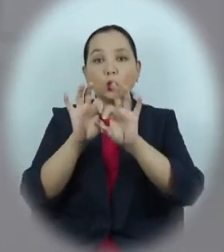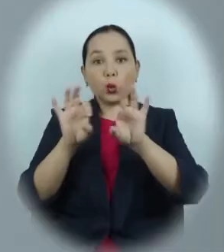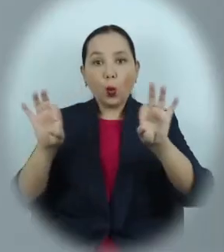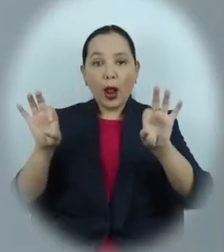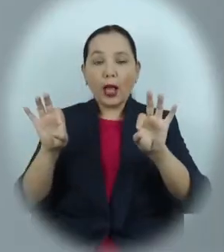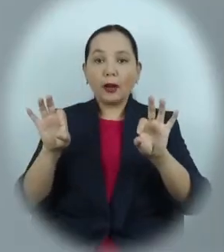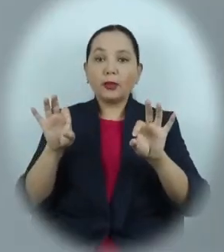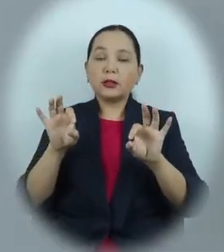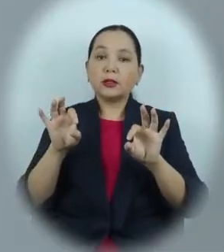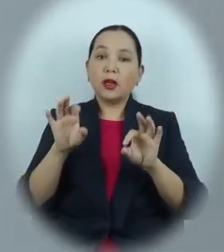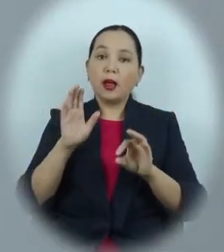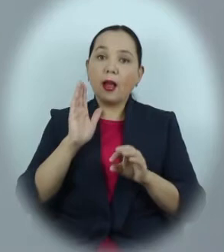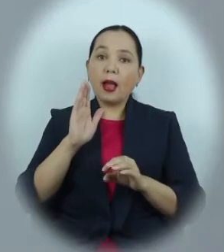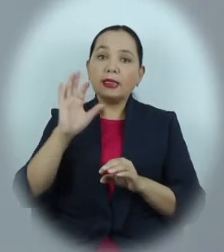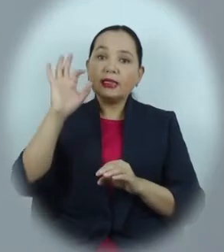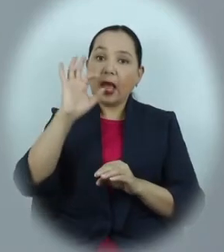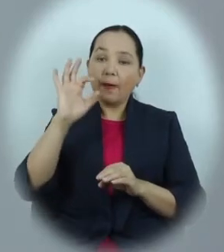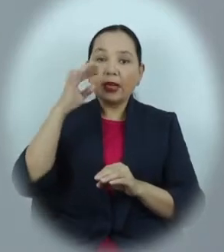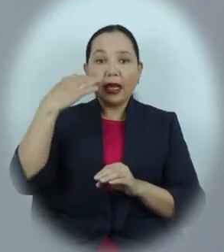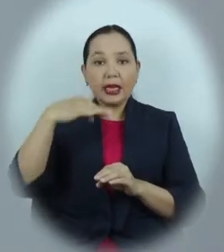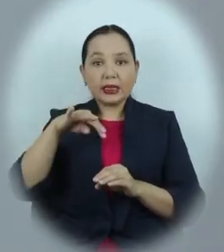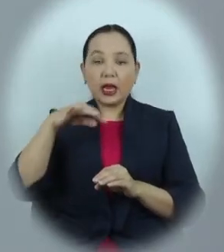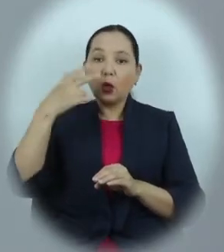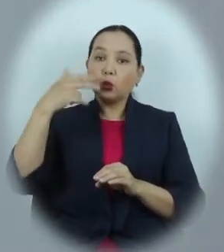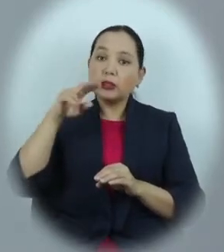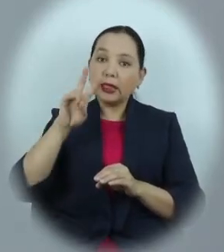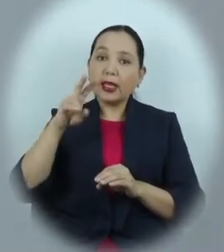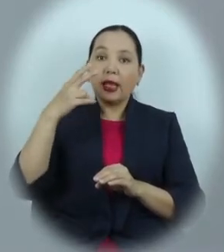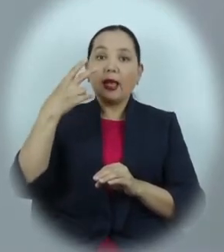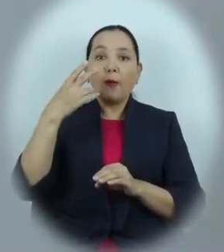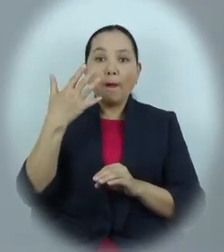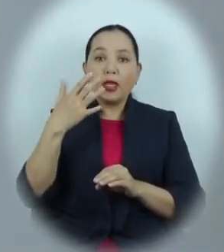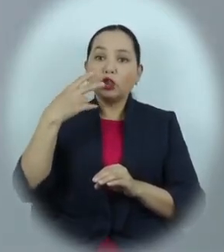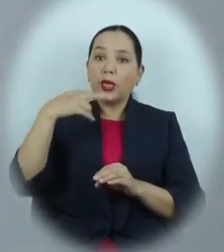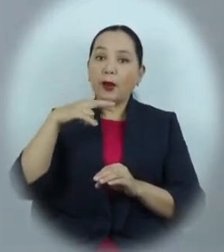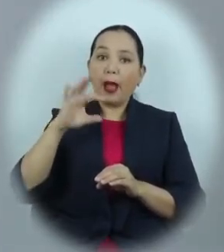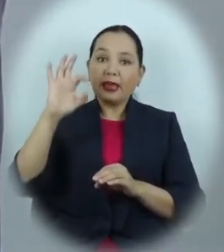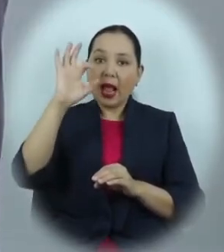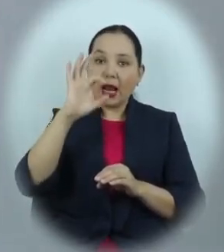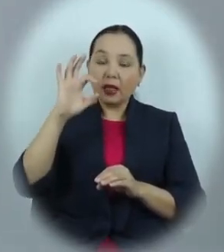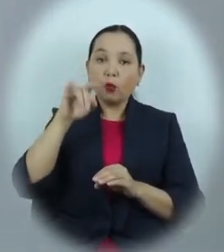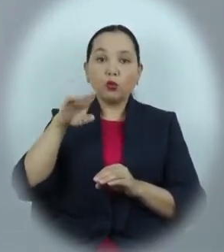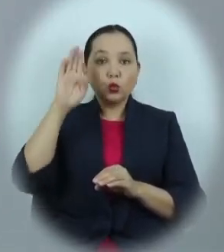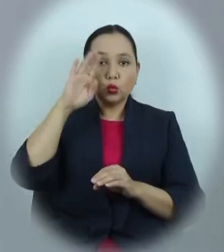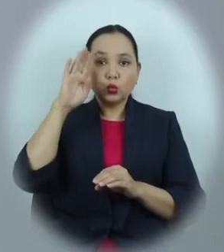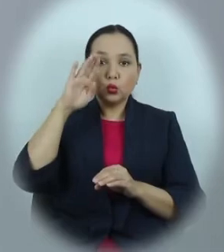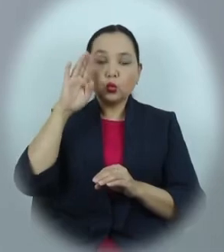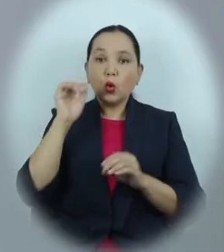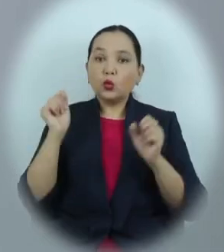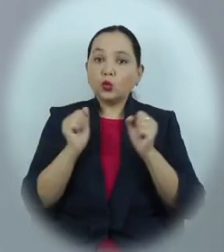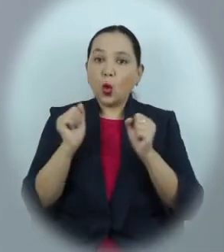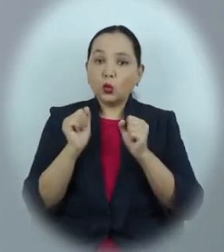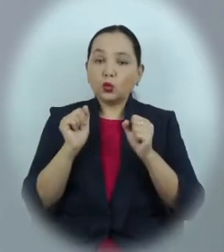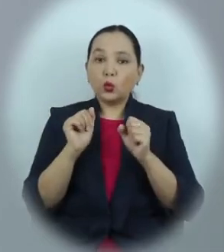turbalarimiz, turbalarimiz diametrini 40 talik, 32 talik, 25 talik, 20 talik. Bu sovuq suv turbalari. Sovuq